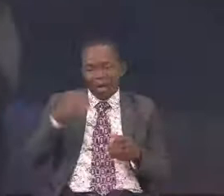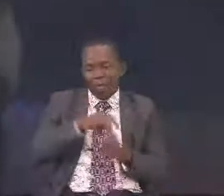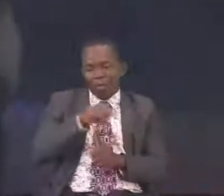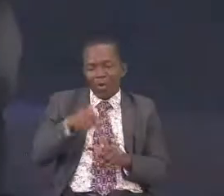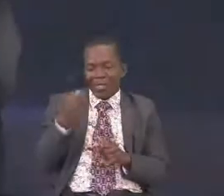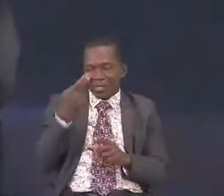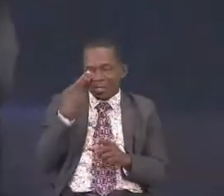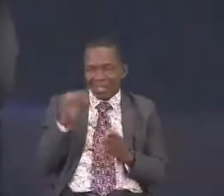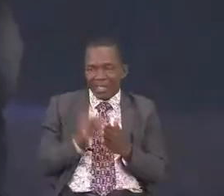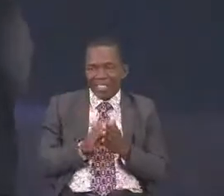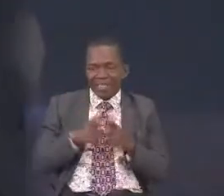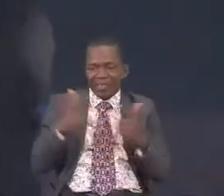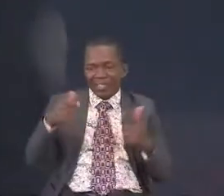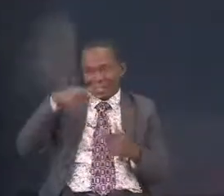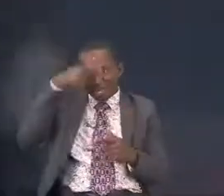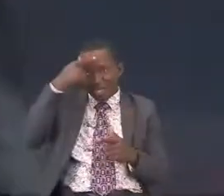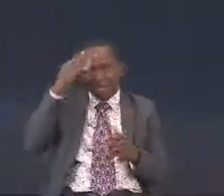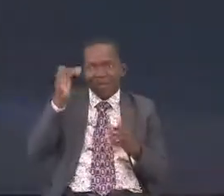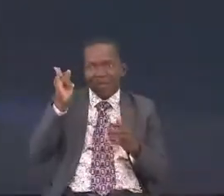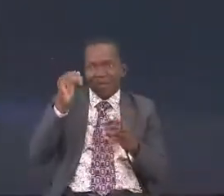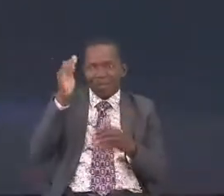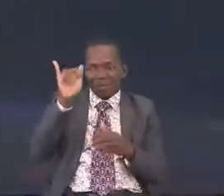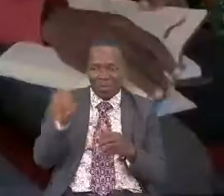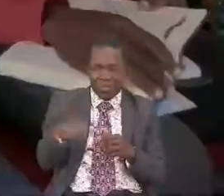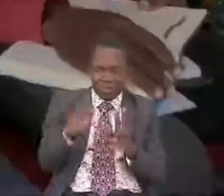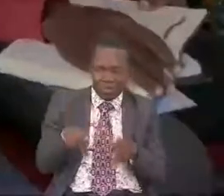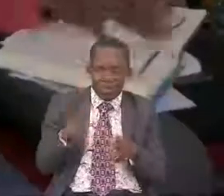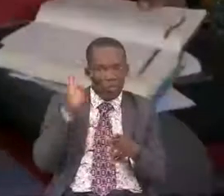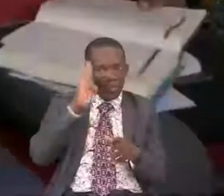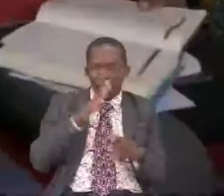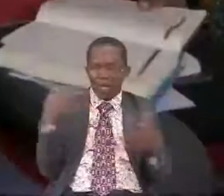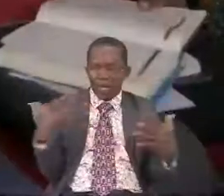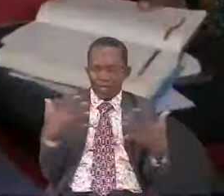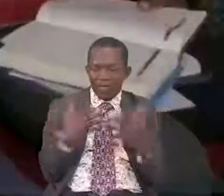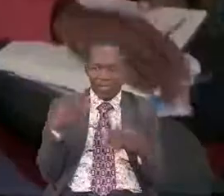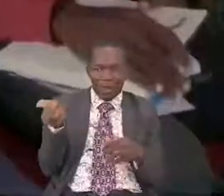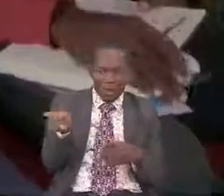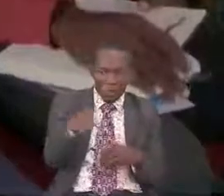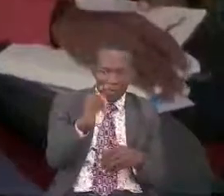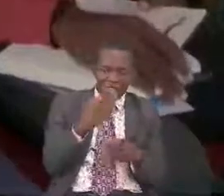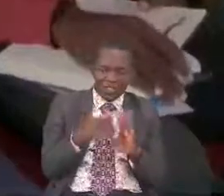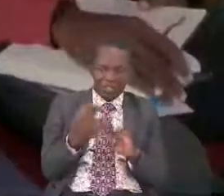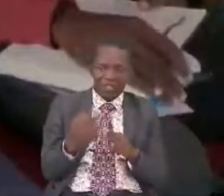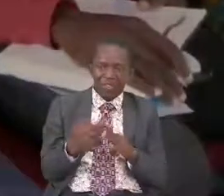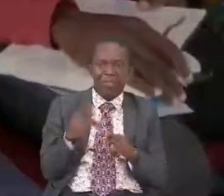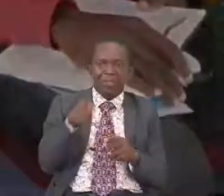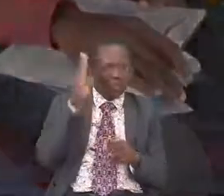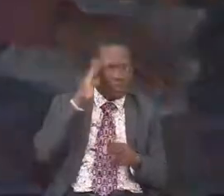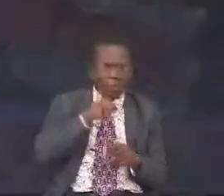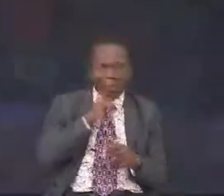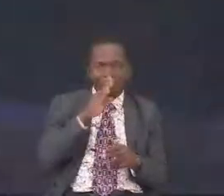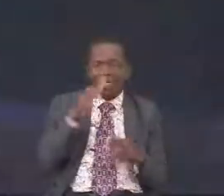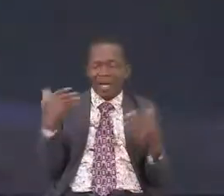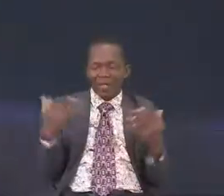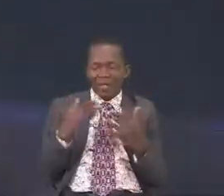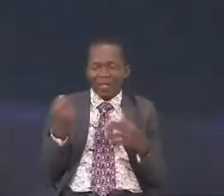ces Cananéens, ils auront peur de toi. Tu n'auras plus peur d'eux, mais ils ont peur